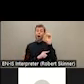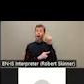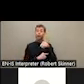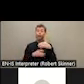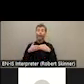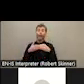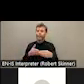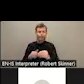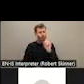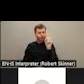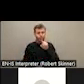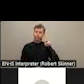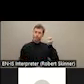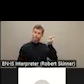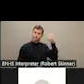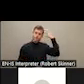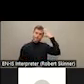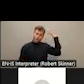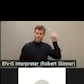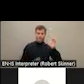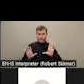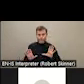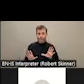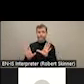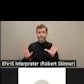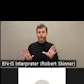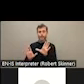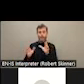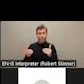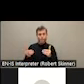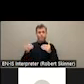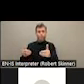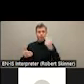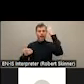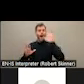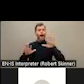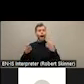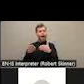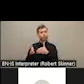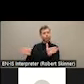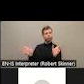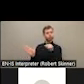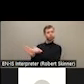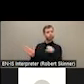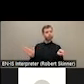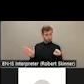la possibilité de pouvoir étudier et de pouvoir étudier sur la base de l'égalité avec les autres